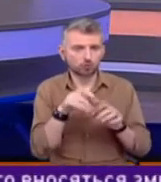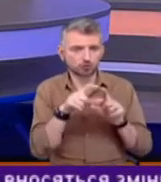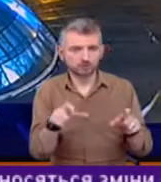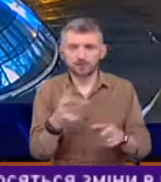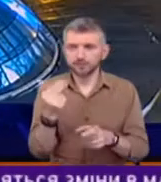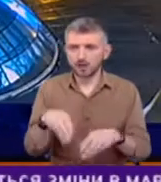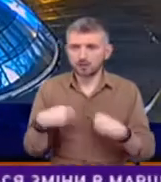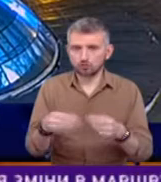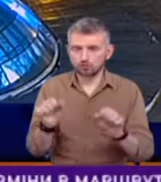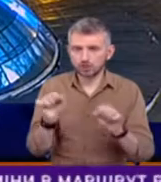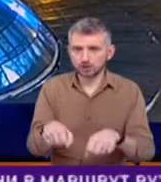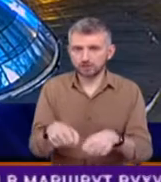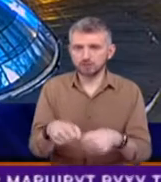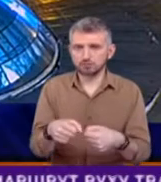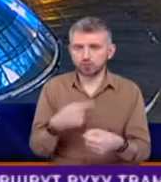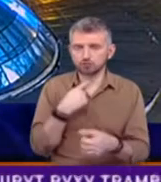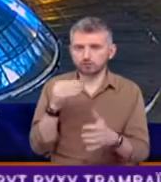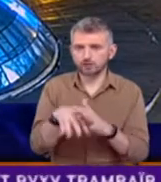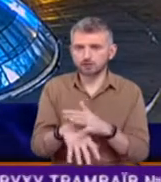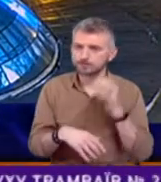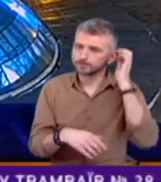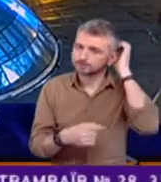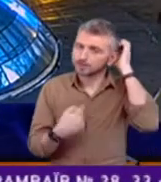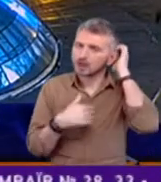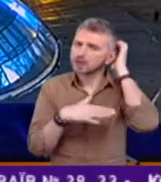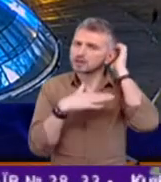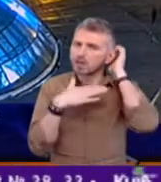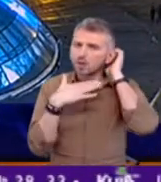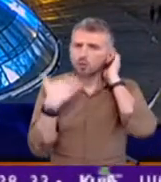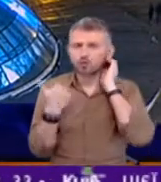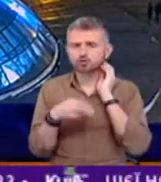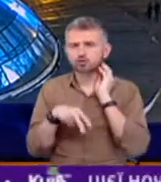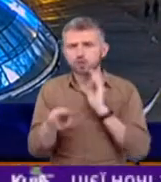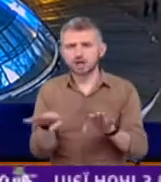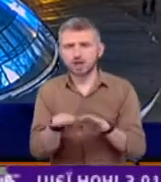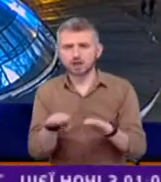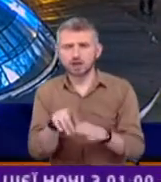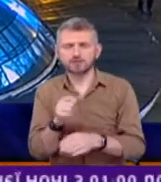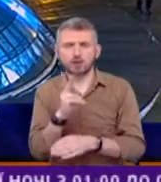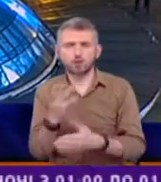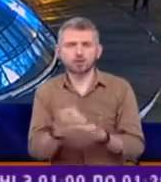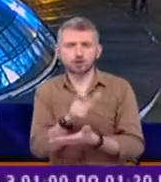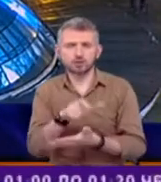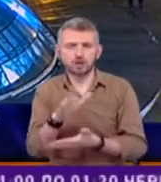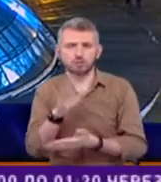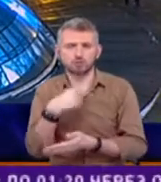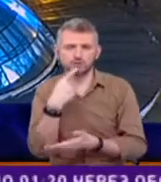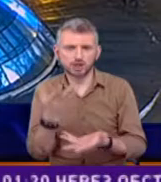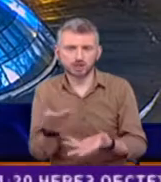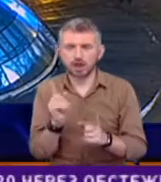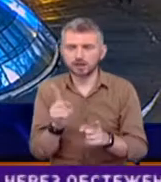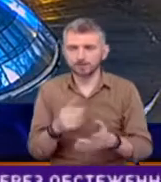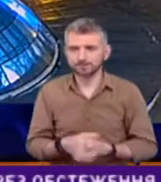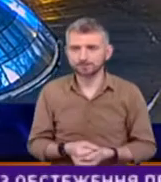ну, дають можливість проголосувати. Я не хочу там паралелі, за кого заробітчани будуть говорити, ну, тим не